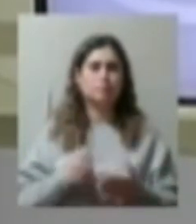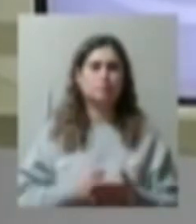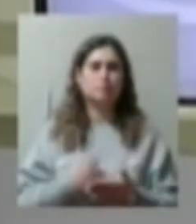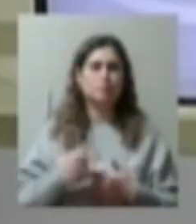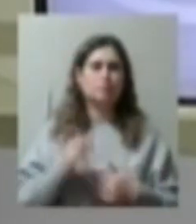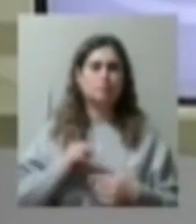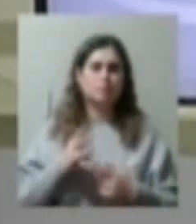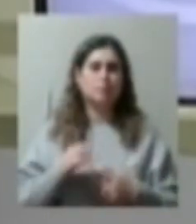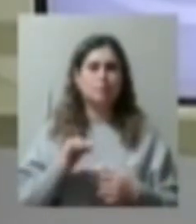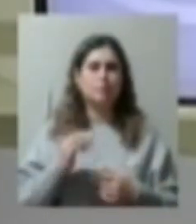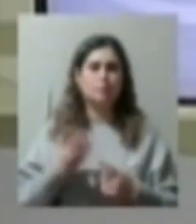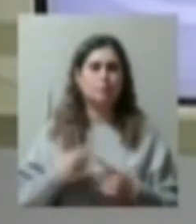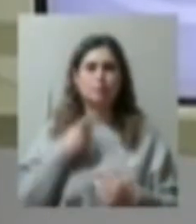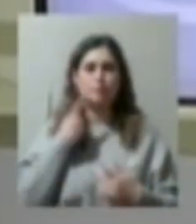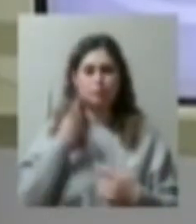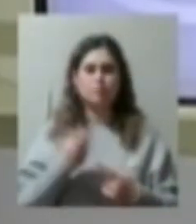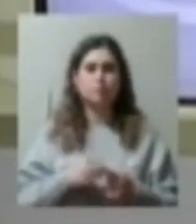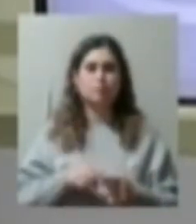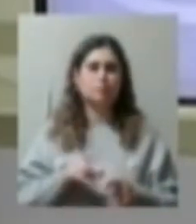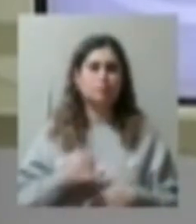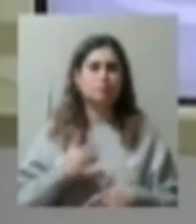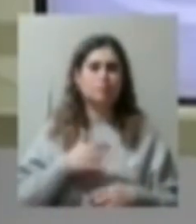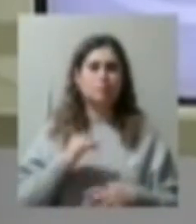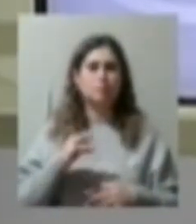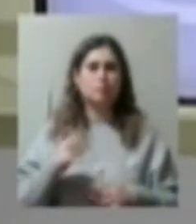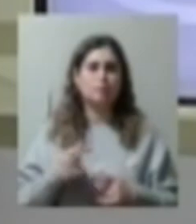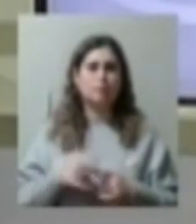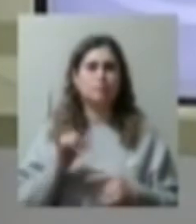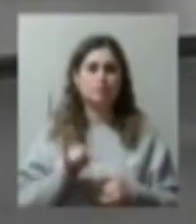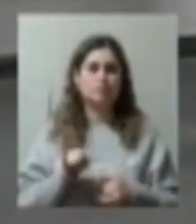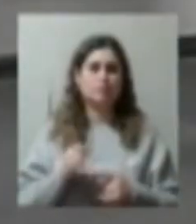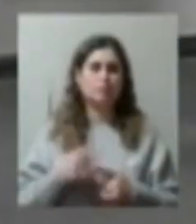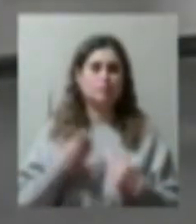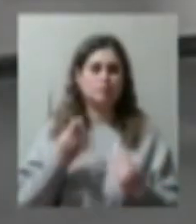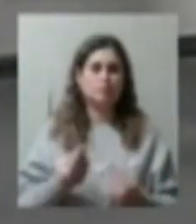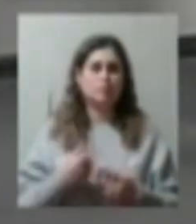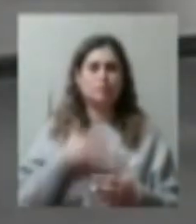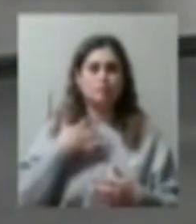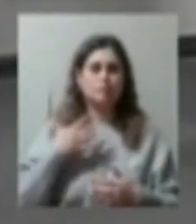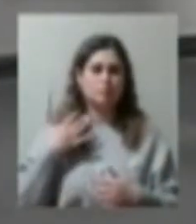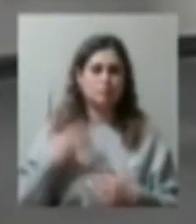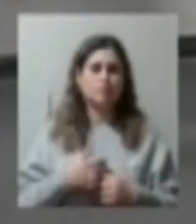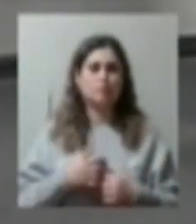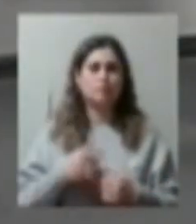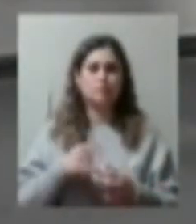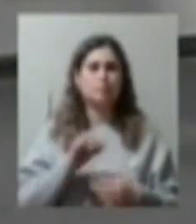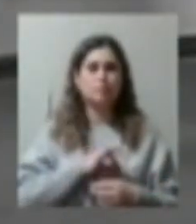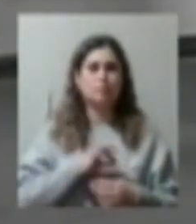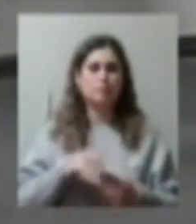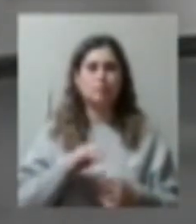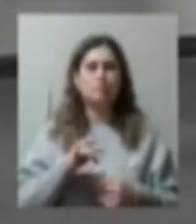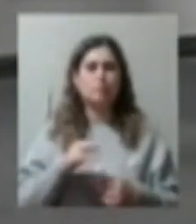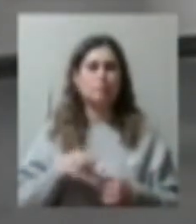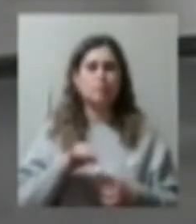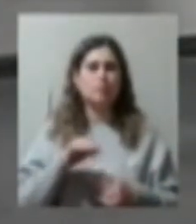на превенцію, на попередження, але також вноситься і постанови, і дає багато використання трукамів, приладів,